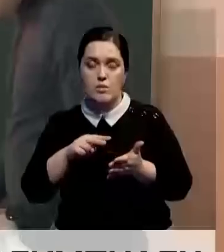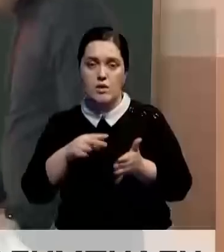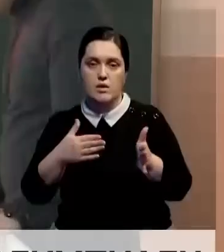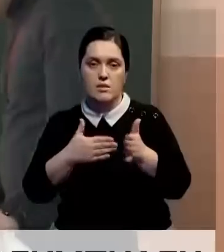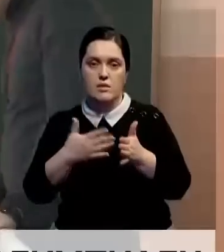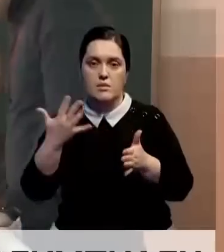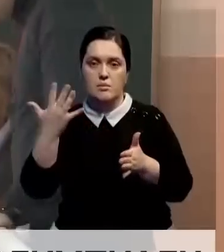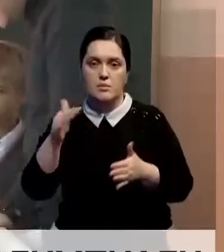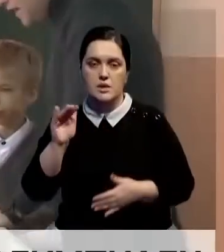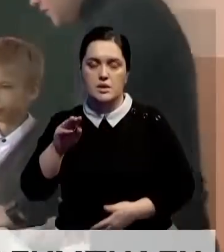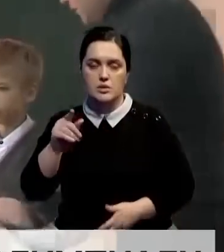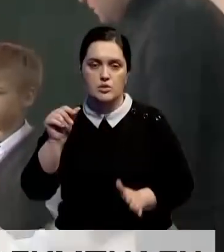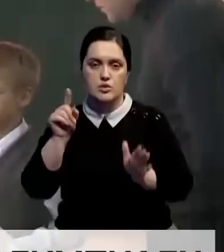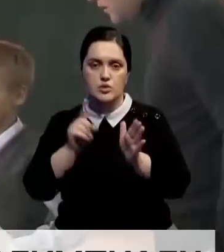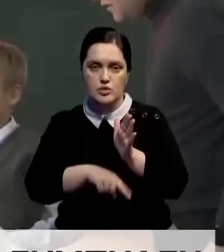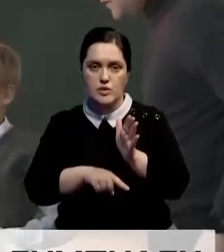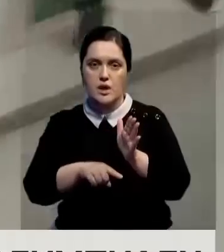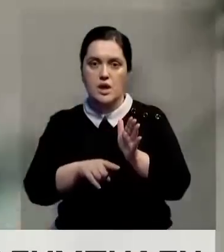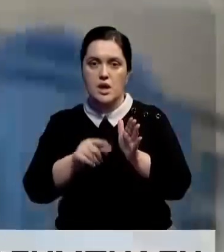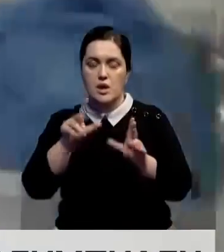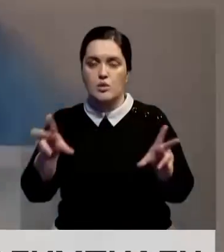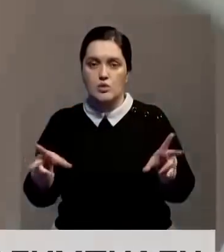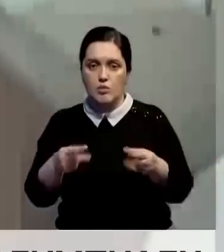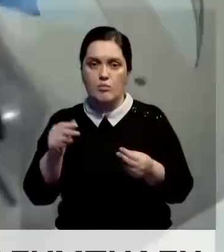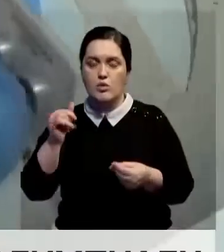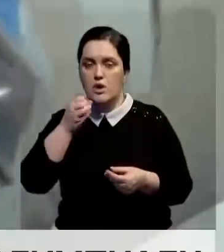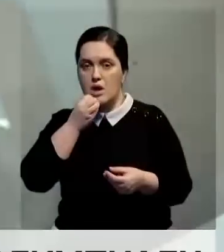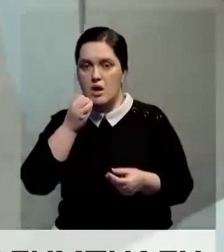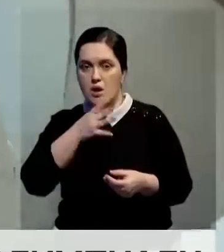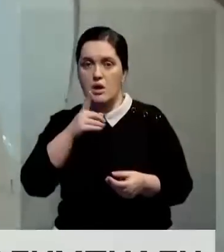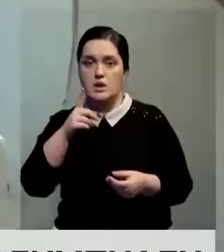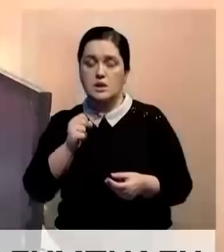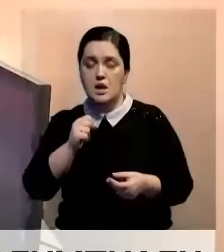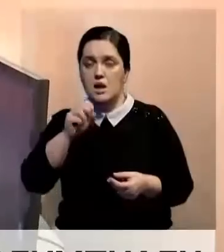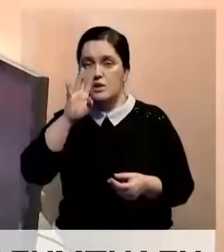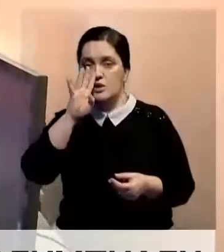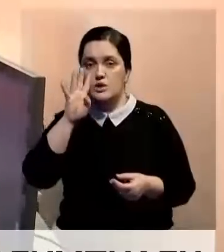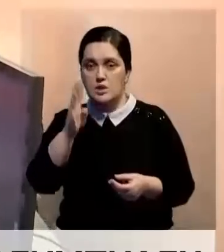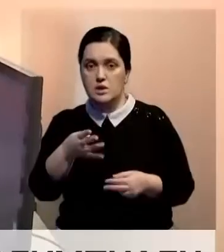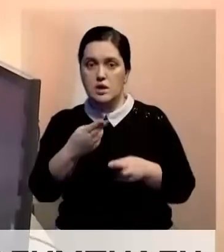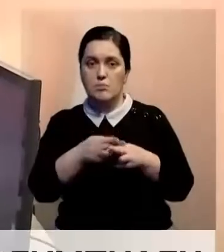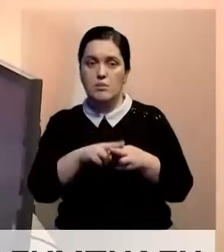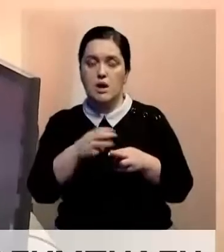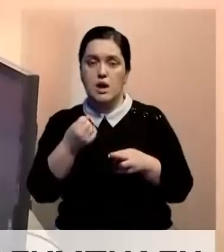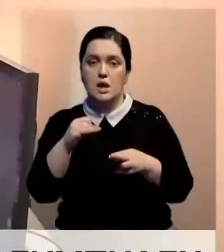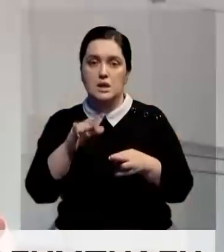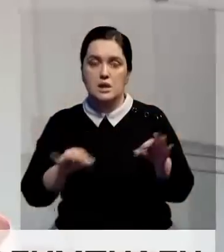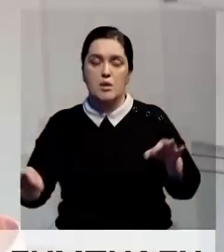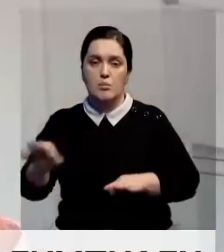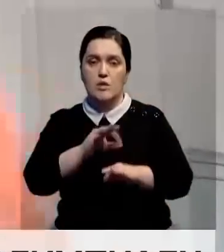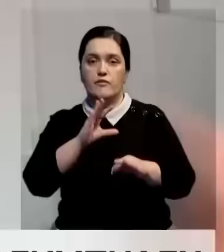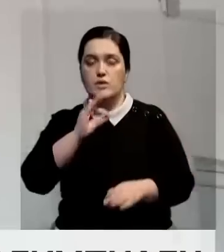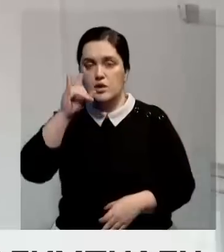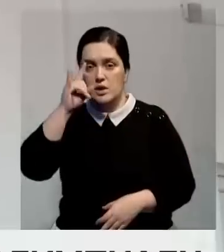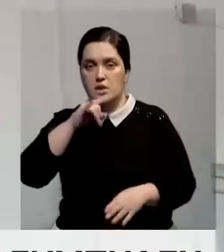превышает 50 тысяч тенге. И шансы на успех у Ивана хорошие. За последние 4 года в лучшие IT-проекты